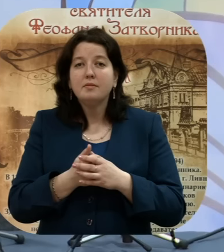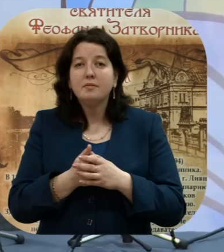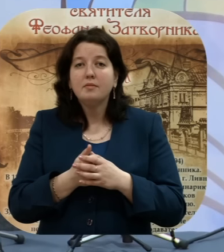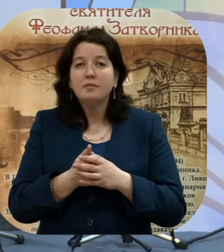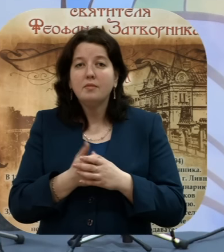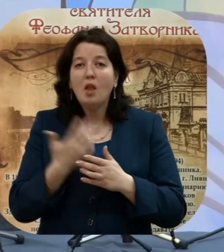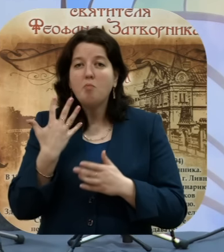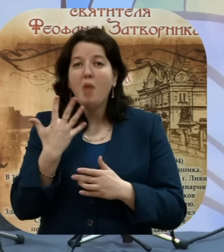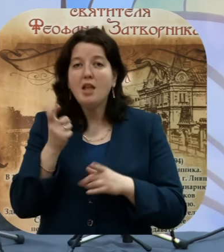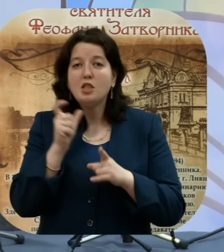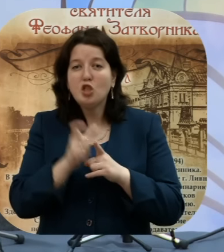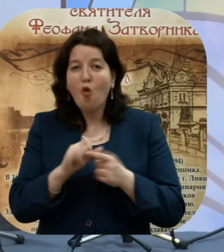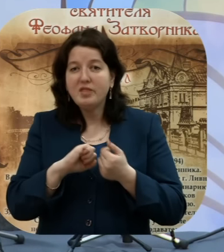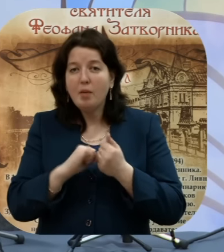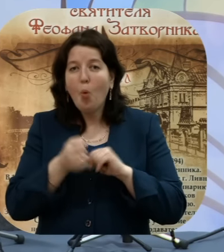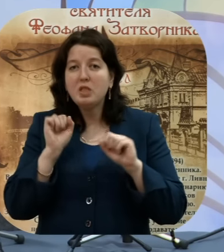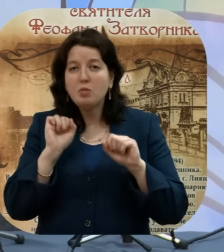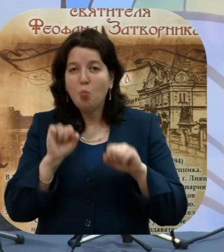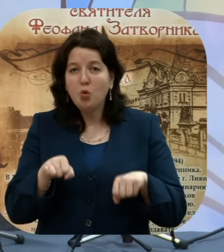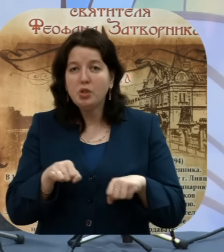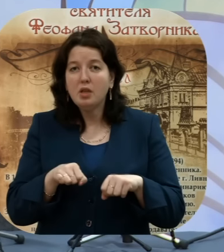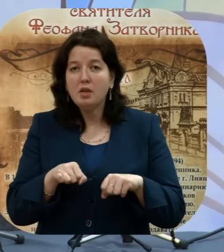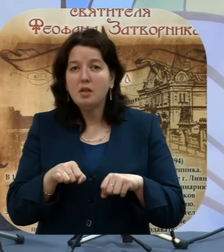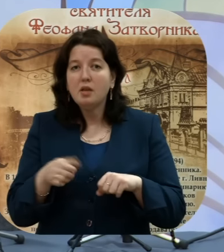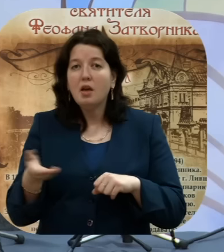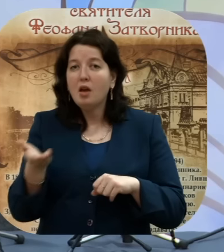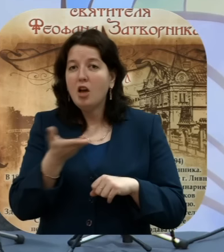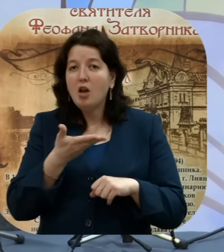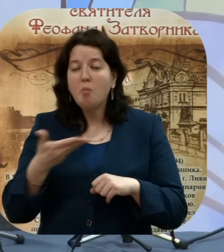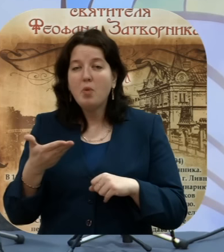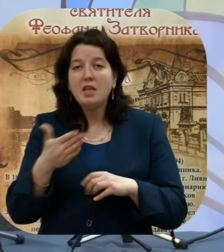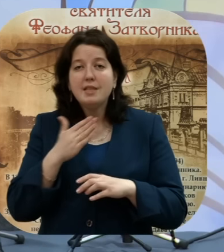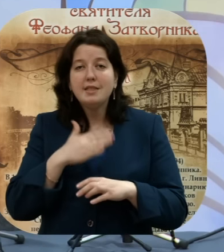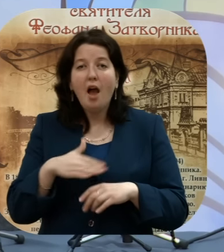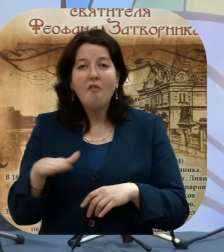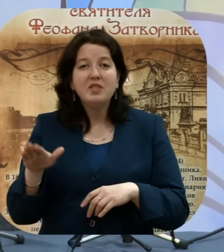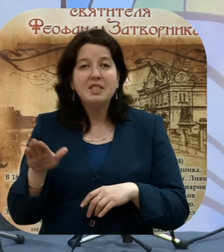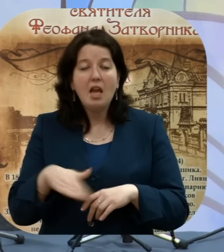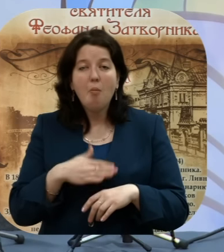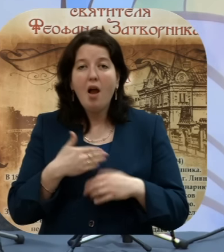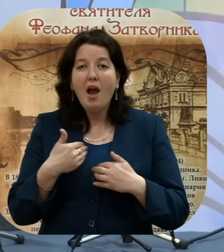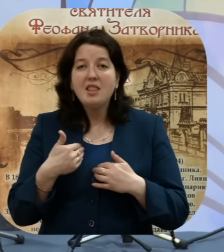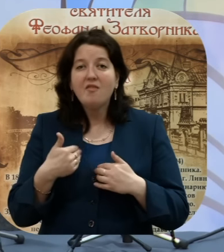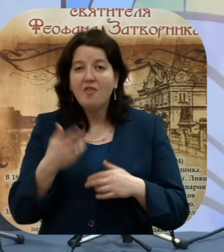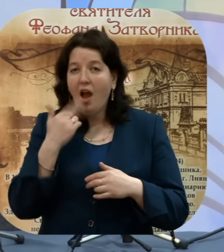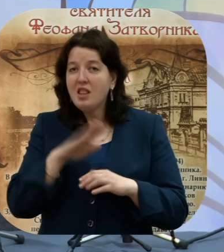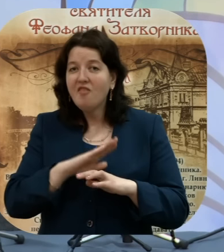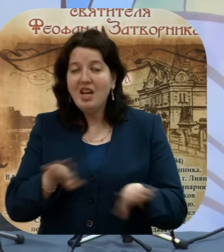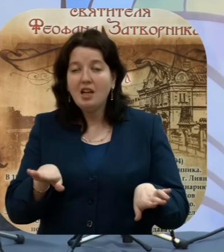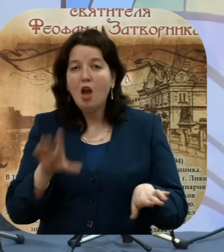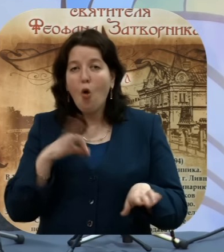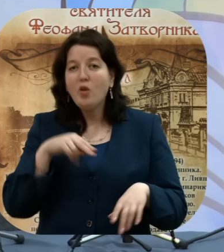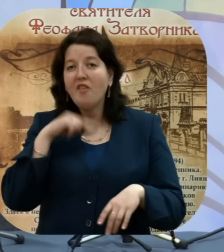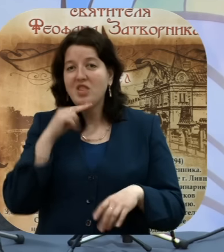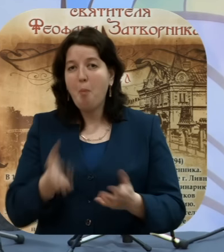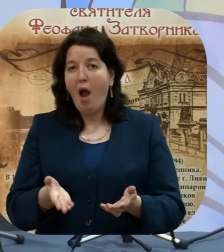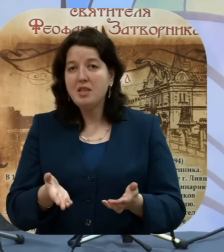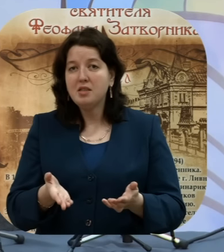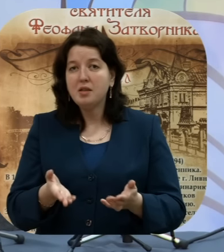Ну, пять слов-то. Мы совсем отвыкли от внимания. Поэтому почему